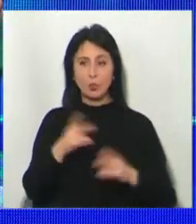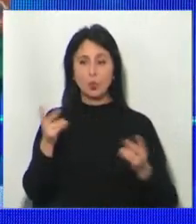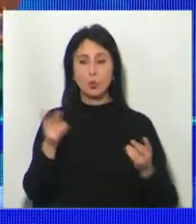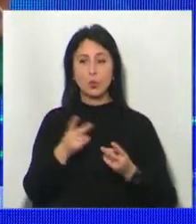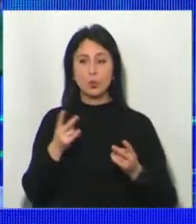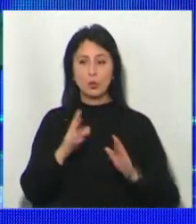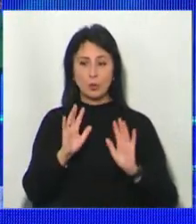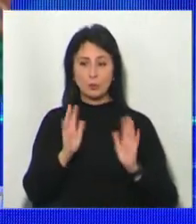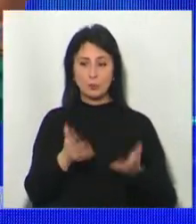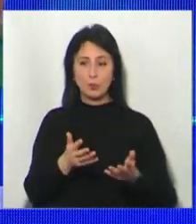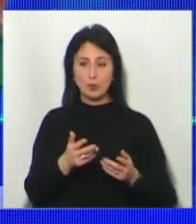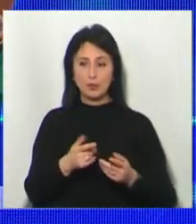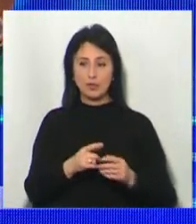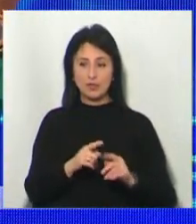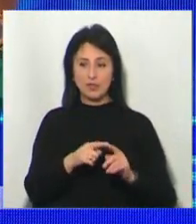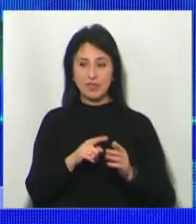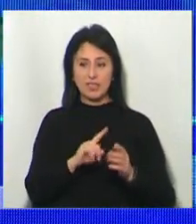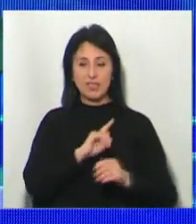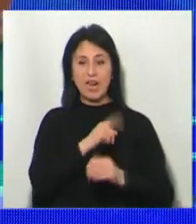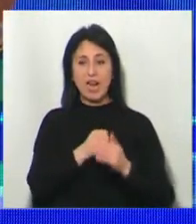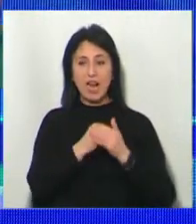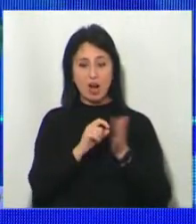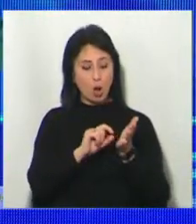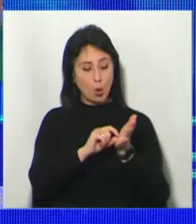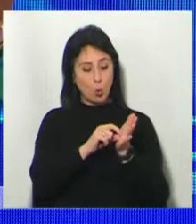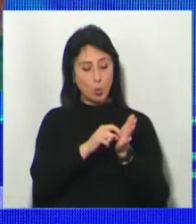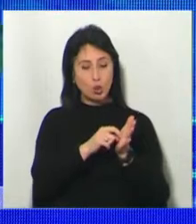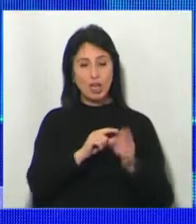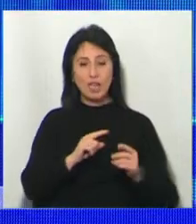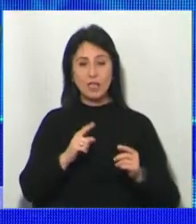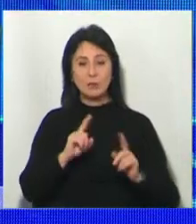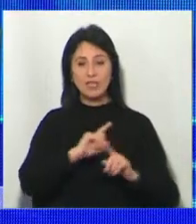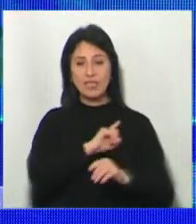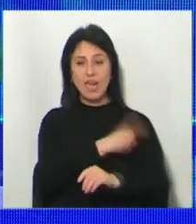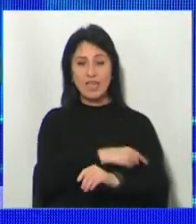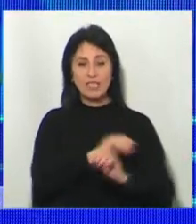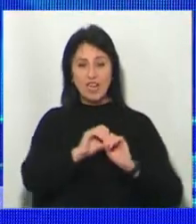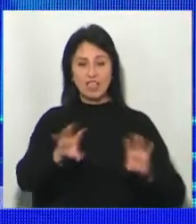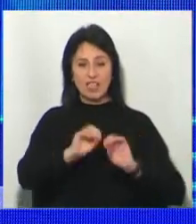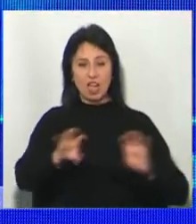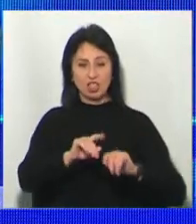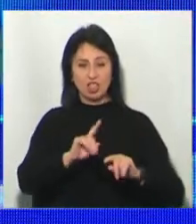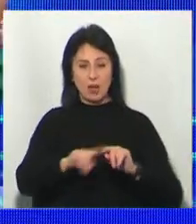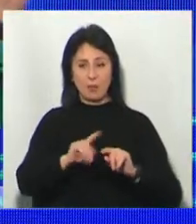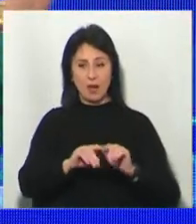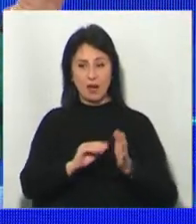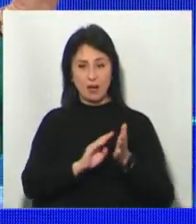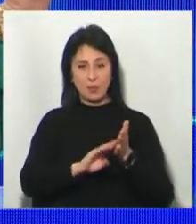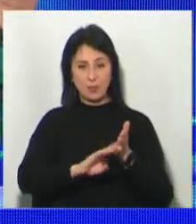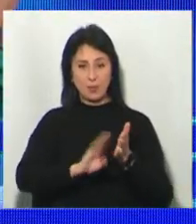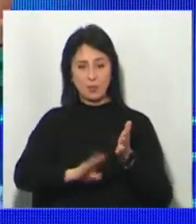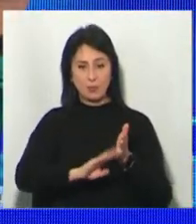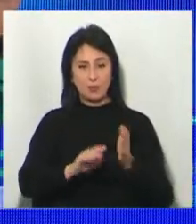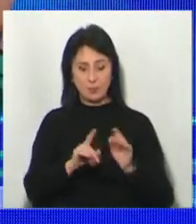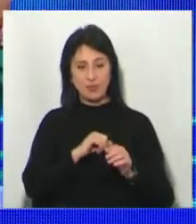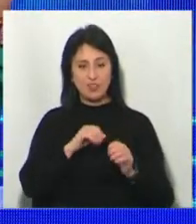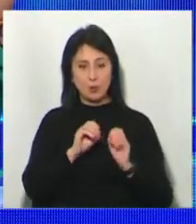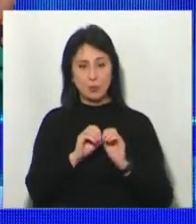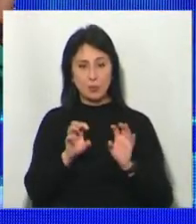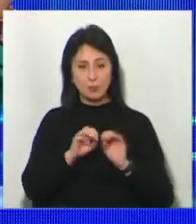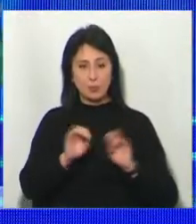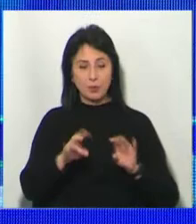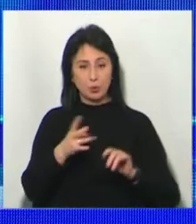უნდა მოხდეს წარმოქმნის გაძლიერება, ანუ უჯრედების გაძლიერებული დაშლა ფიზიოლოგიურზე უფრო მეტად, ანუ